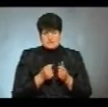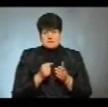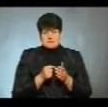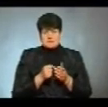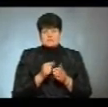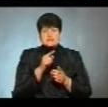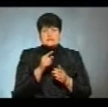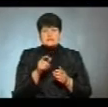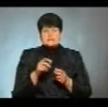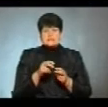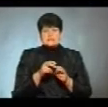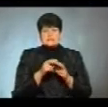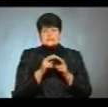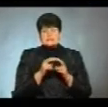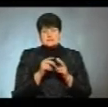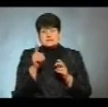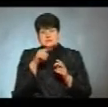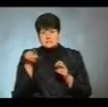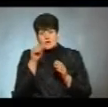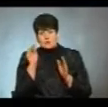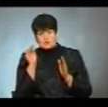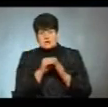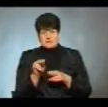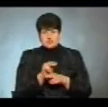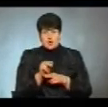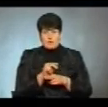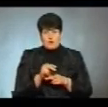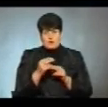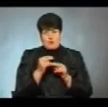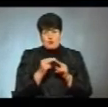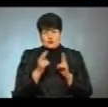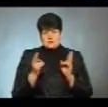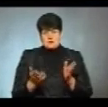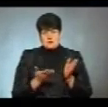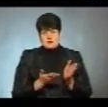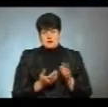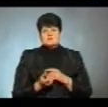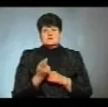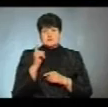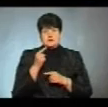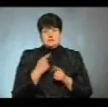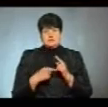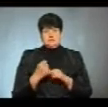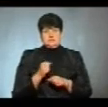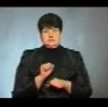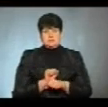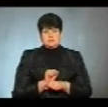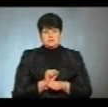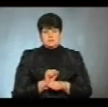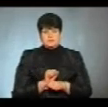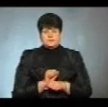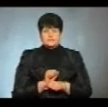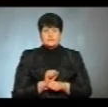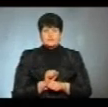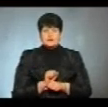щоб ремонт моста, то одна полоса була тільки, ми проїжджали сюди. А назад звідки знали, що вже перекрито. Інспектор